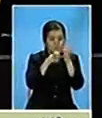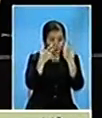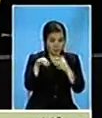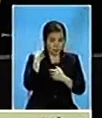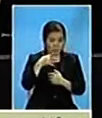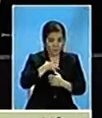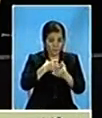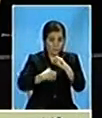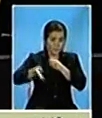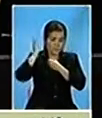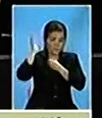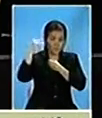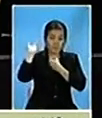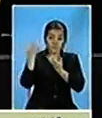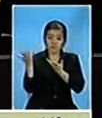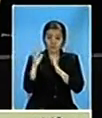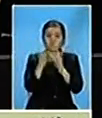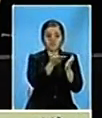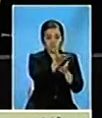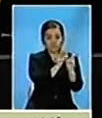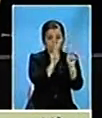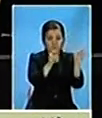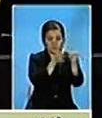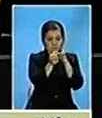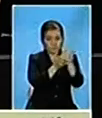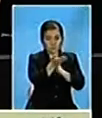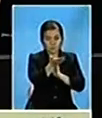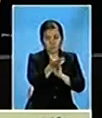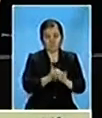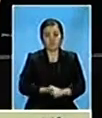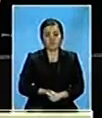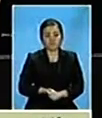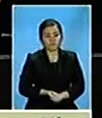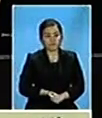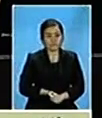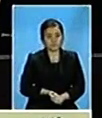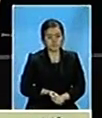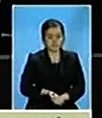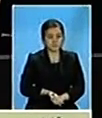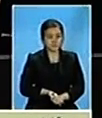ายไหมครับถ้าไม่มีก็เชิญกรรมาธิการได้ชี้แจงนะครับ